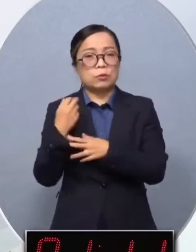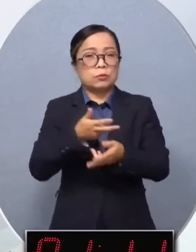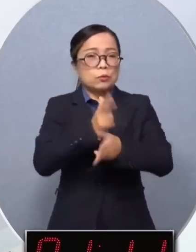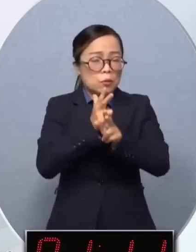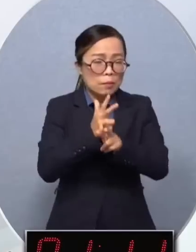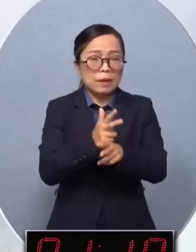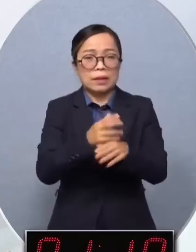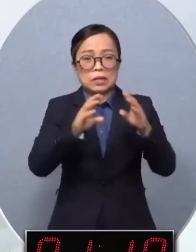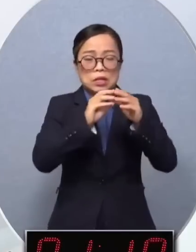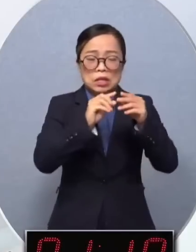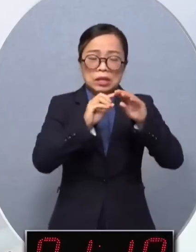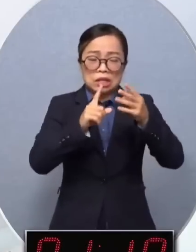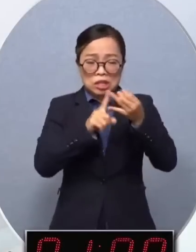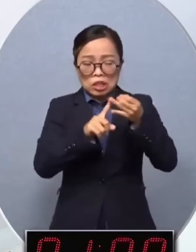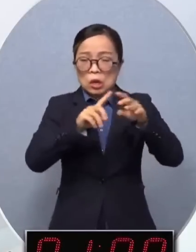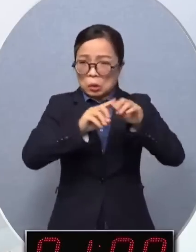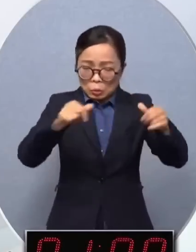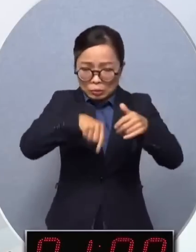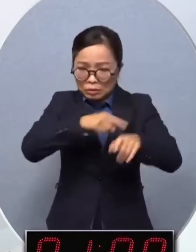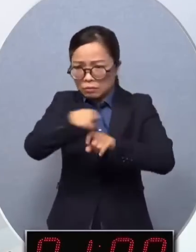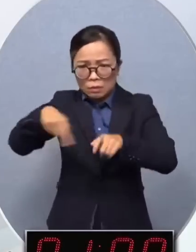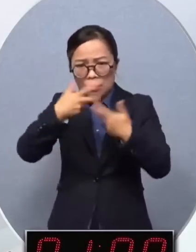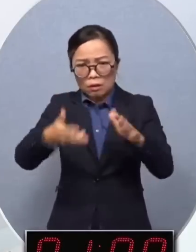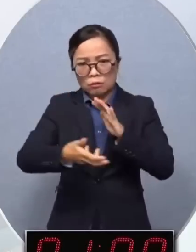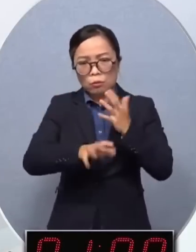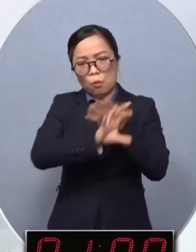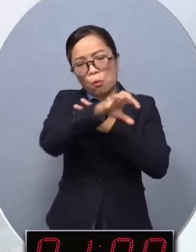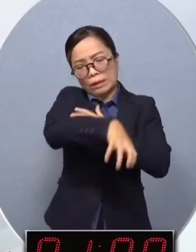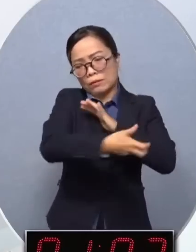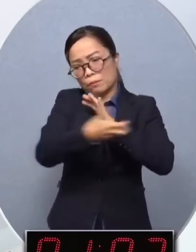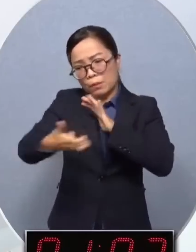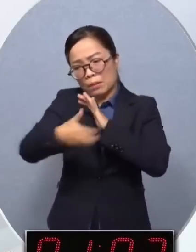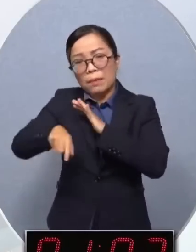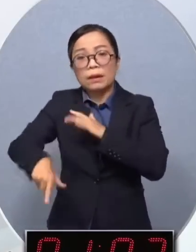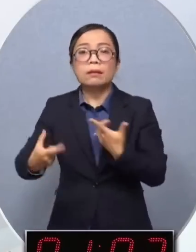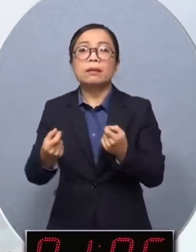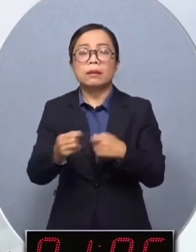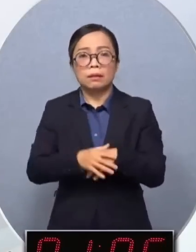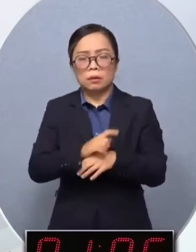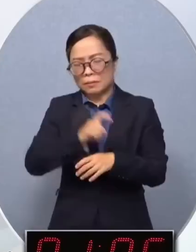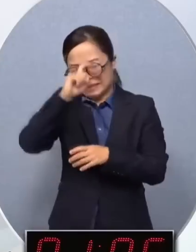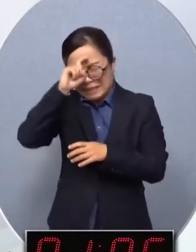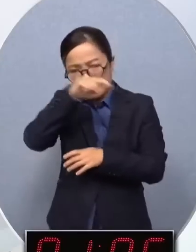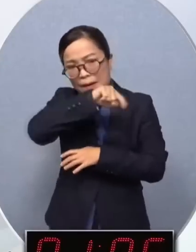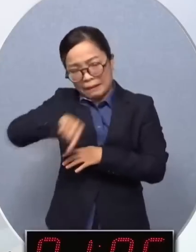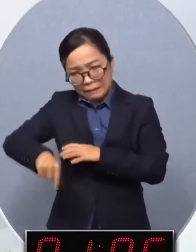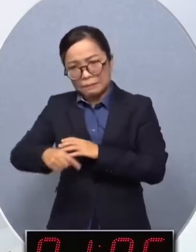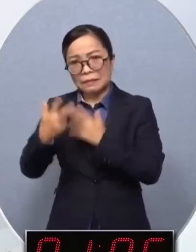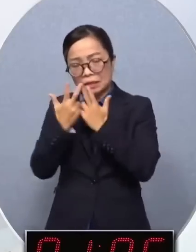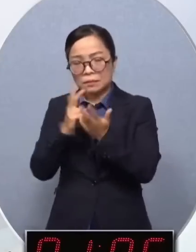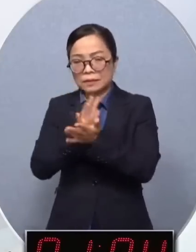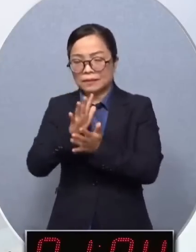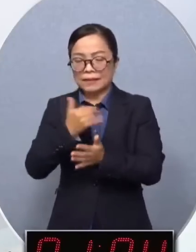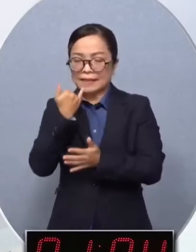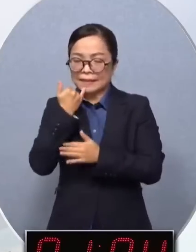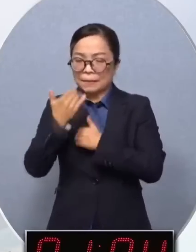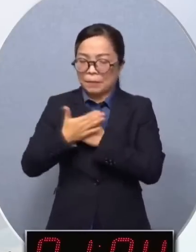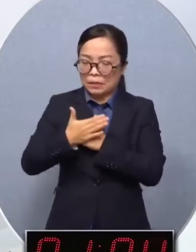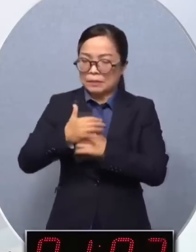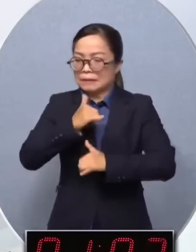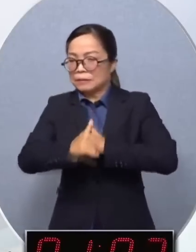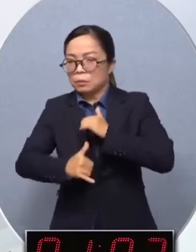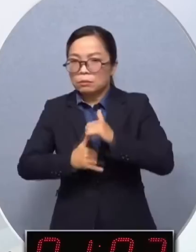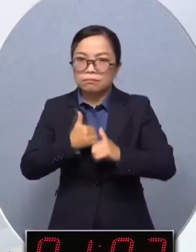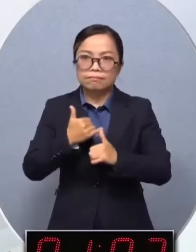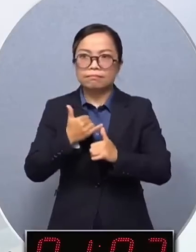城，很多的岛内移民的人来这里一样，我们满怀的希望，希望能够让生活能够